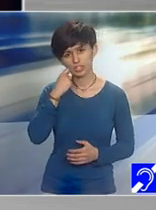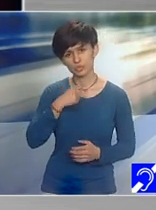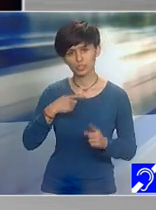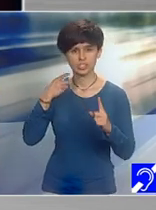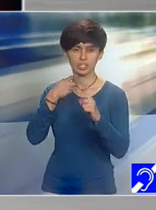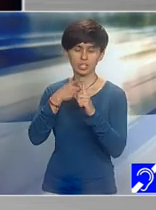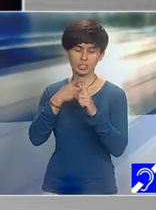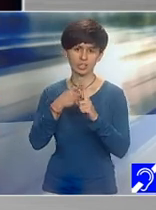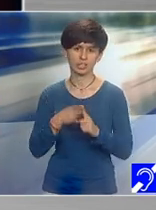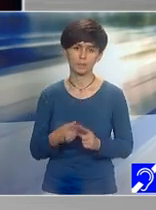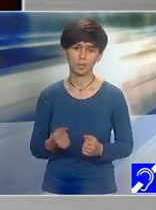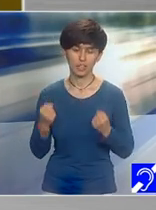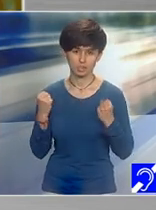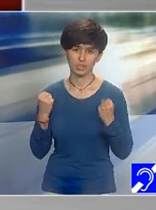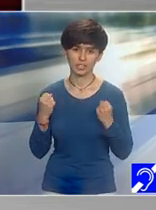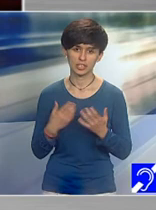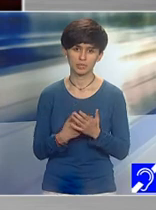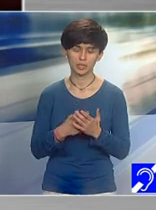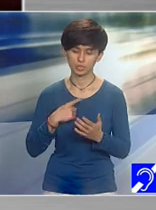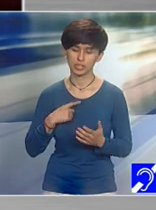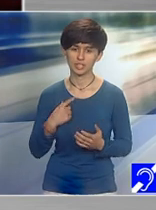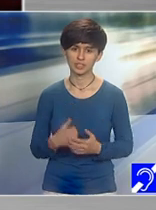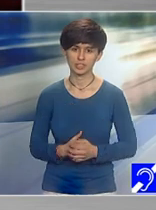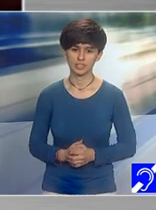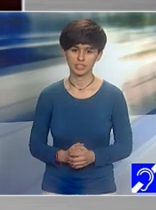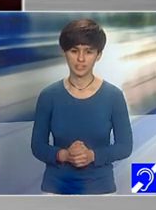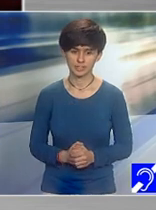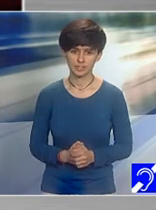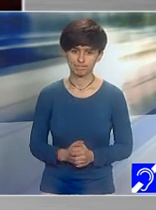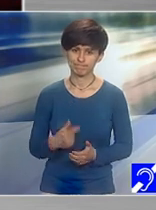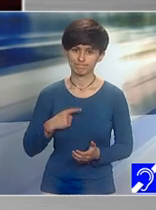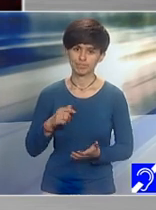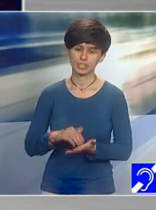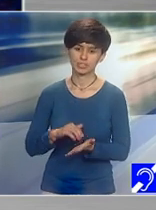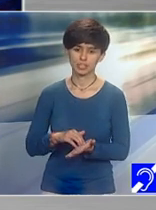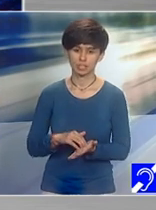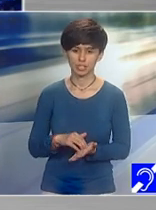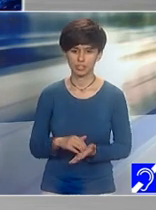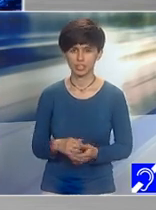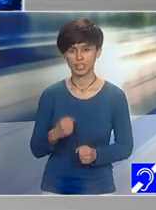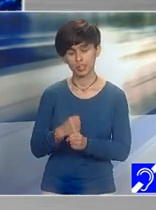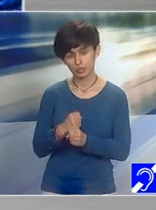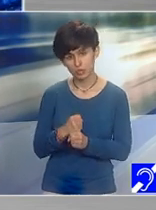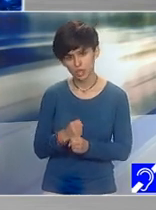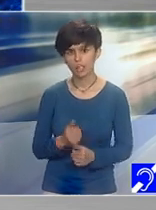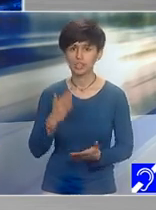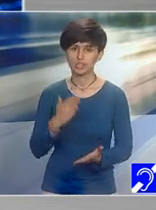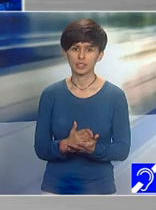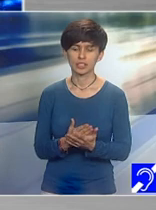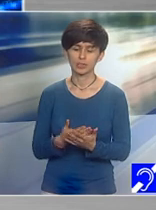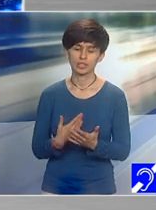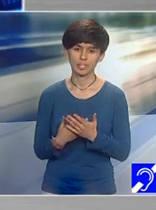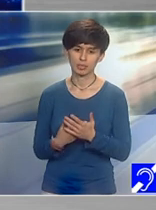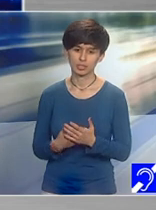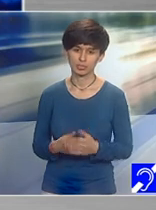potențialul, pentru că potențial are orașul nostru, cred că suntem de acord. Dar este nevoie de muncă și de determinare pentru a ajunge